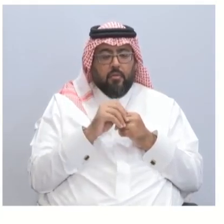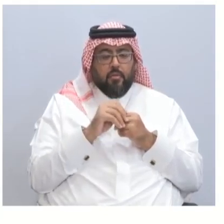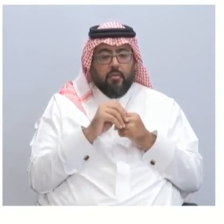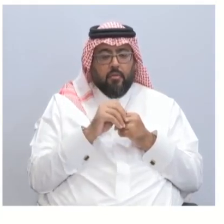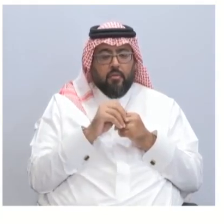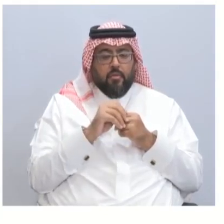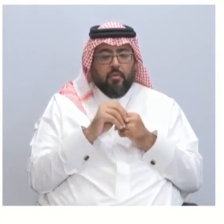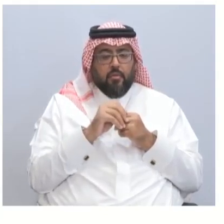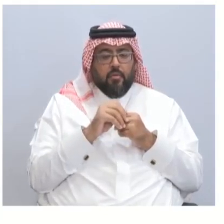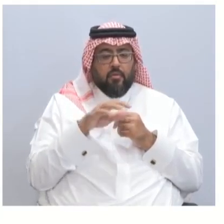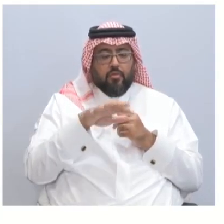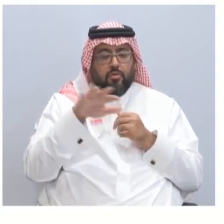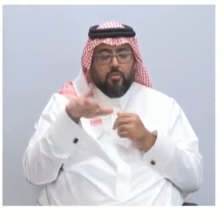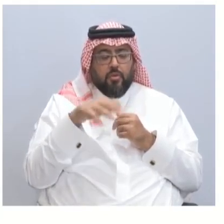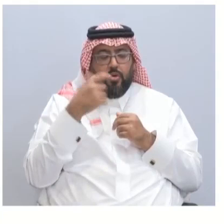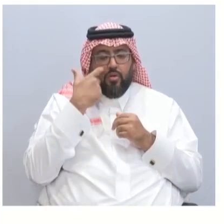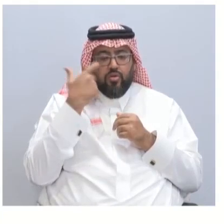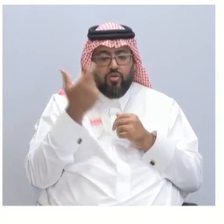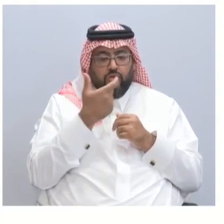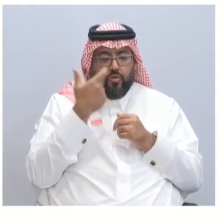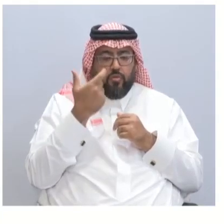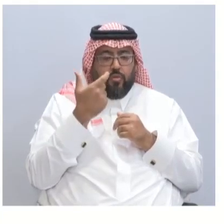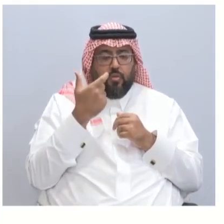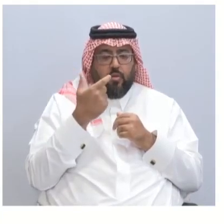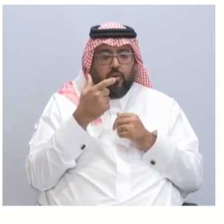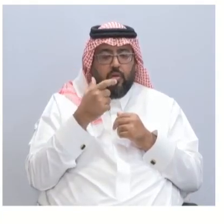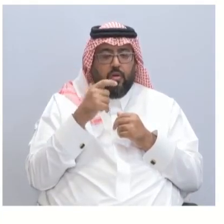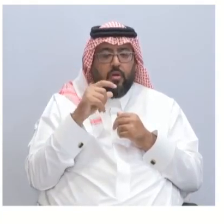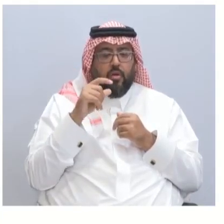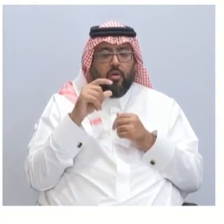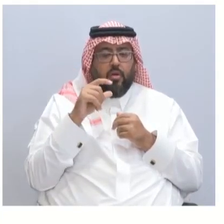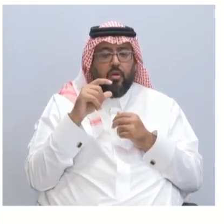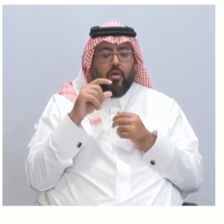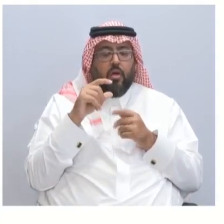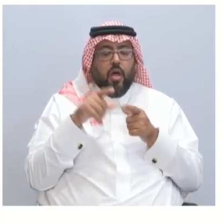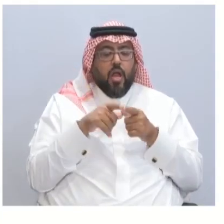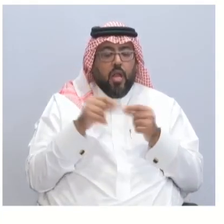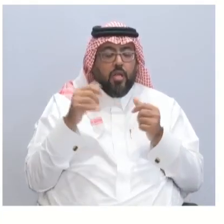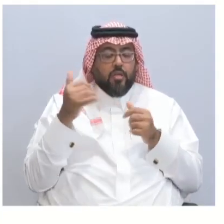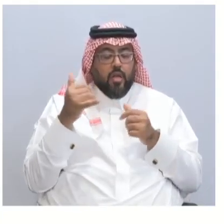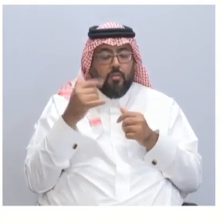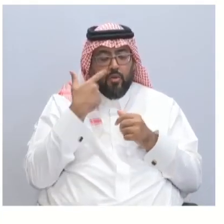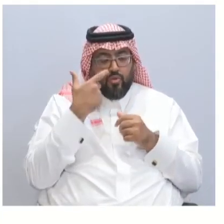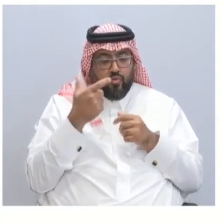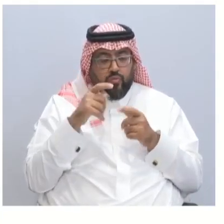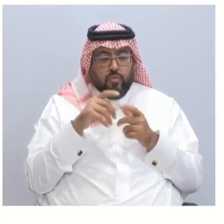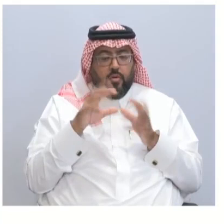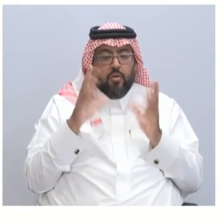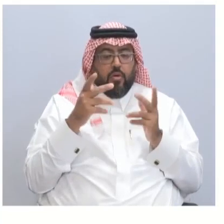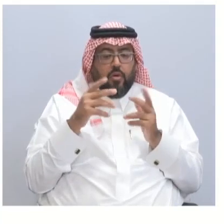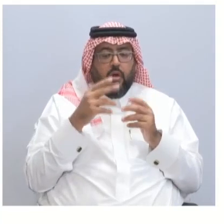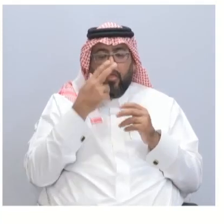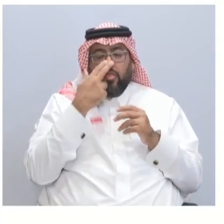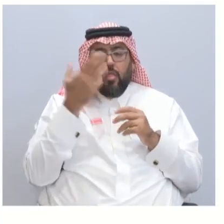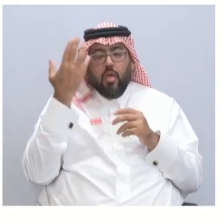متجاوره وجميعها تشرف على الخليج العربي خمسه يجمع بينهم تاريخ